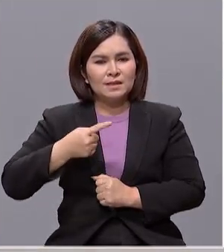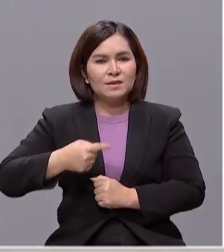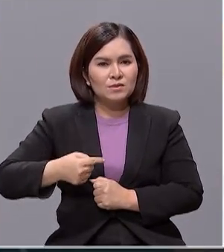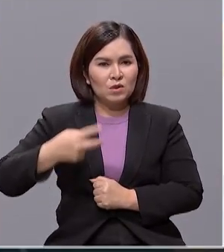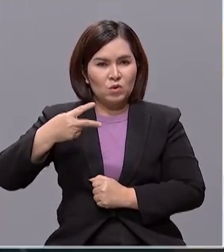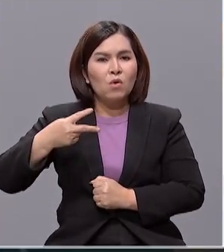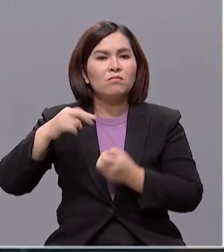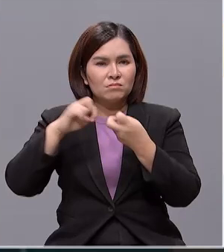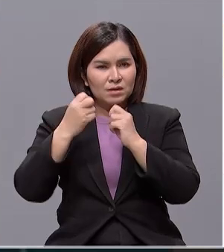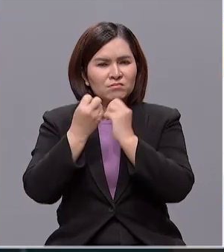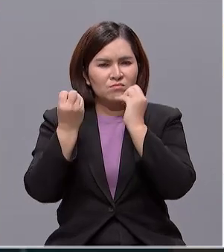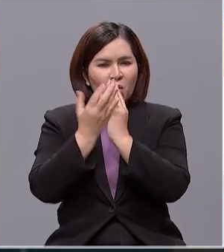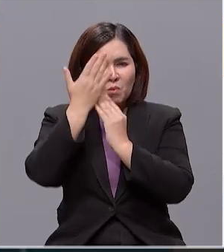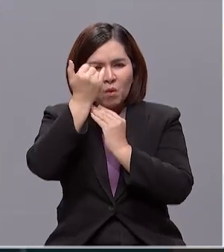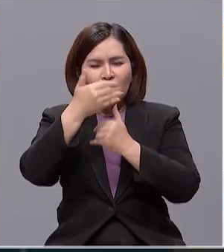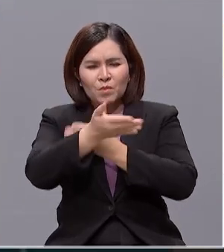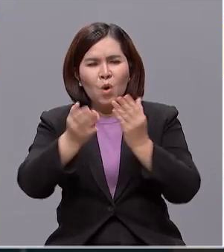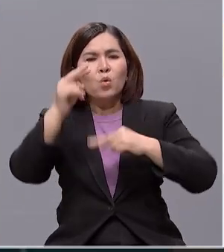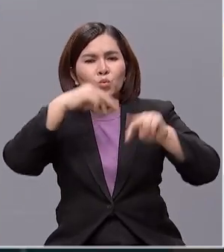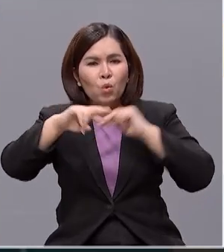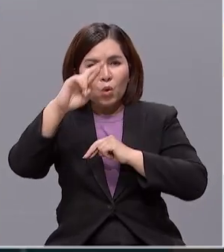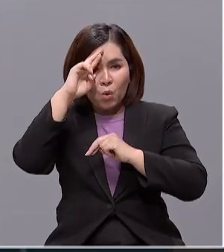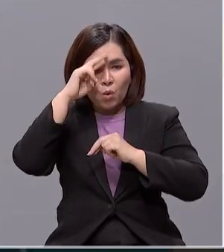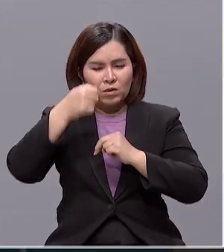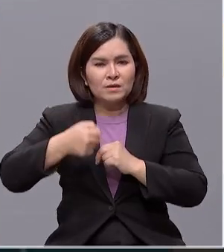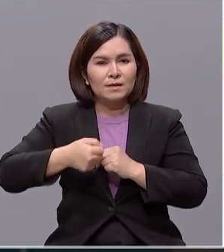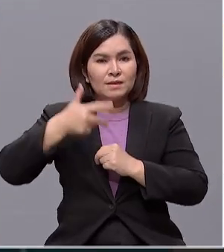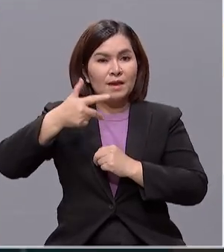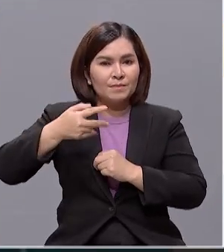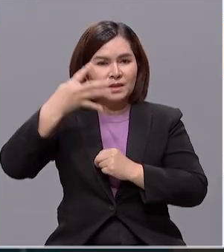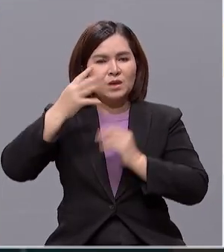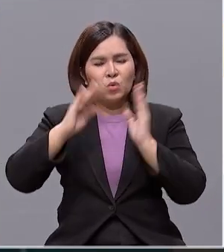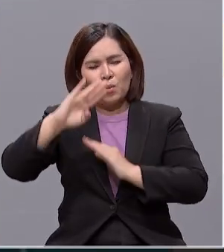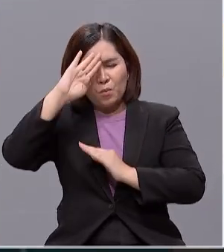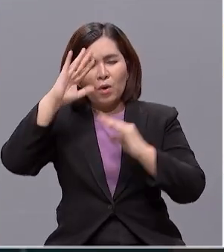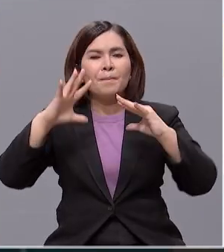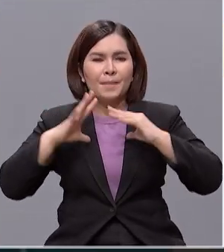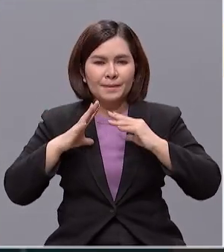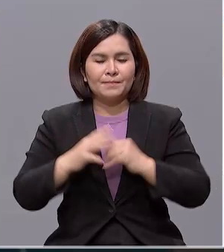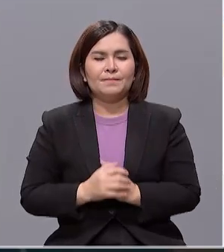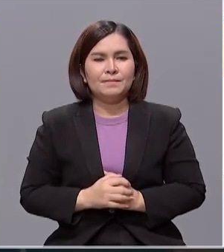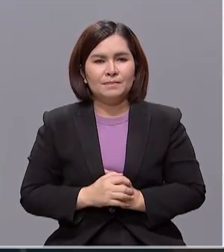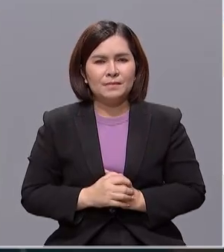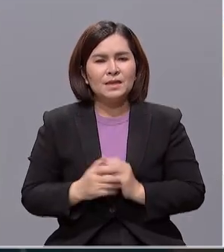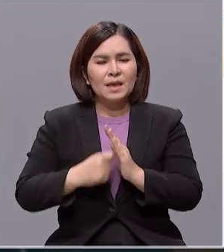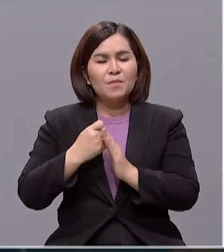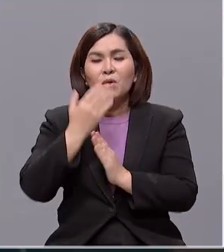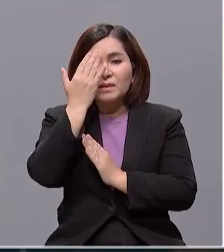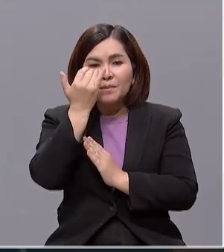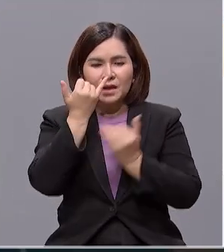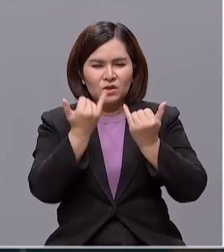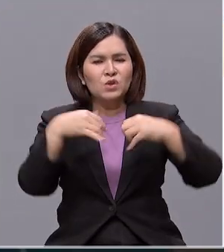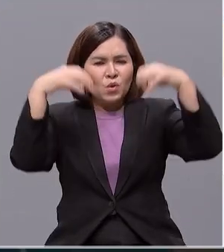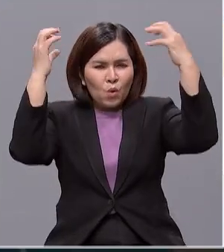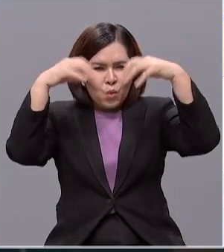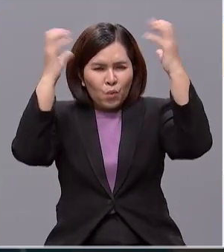นะคะของอาคารเนี่ยเป็นห้องตรวจถัดขึ้นไปค่อยเป็นห้องผู้ป่วยในสาเหตุเพราะแบบนี้ค่ะช่วงนี้ฝน